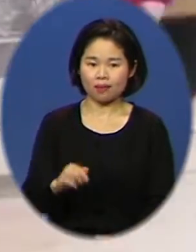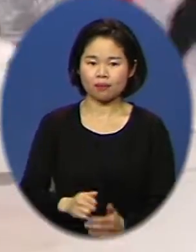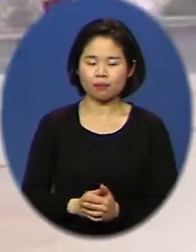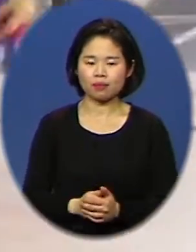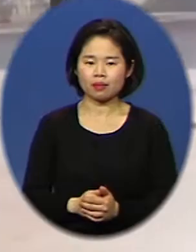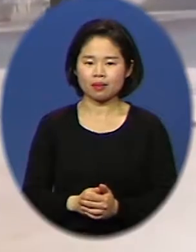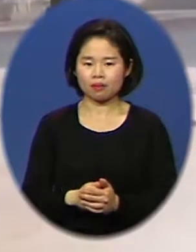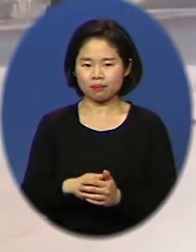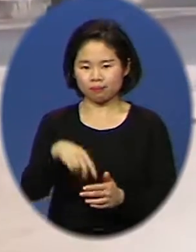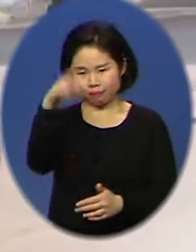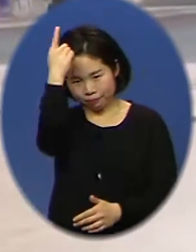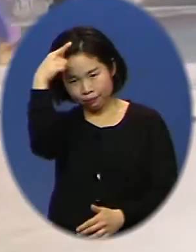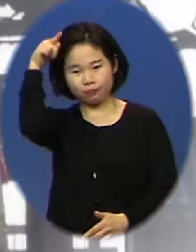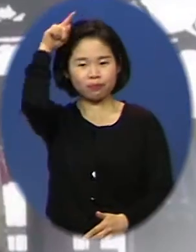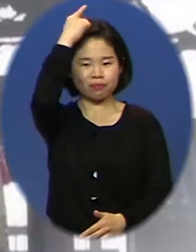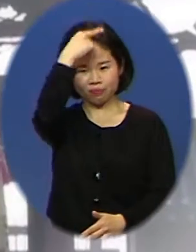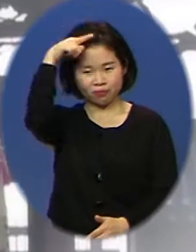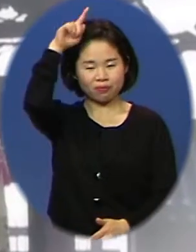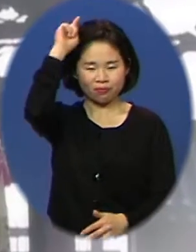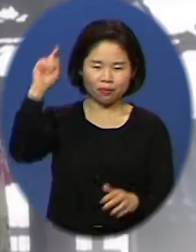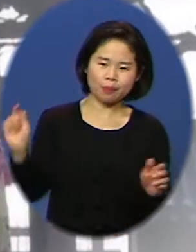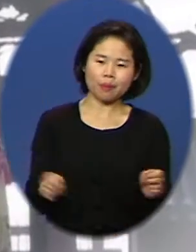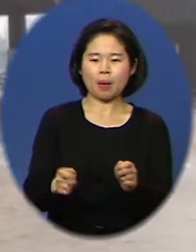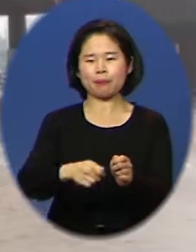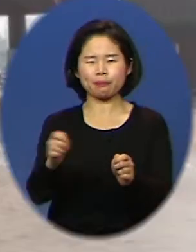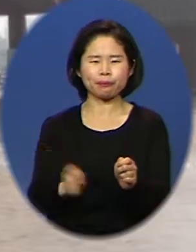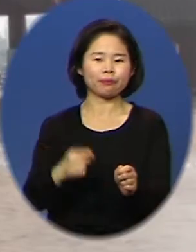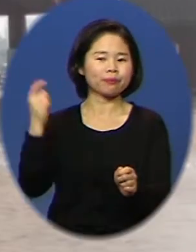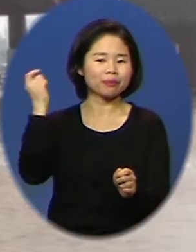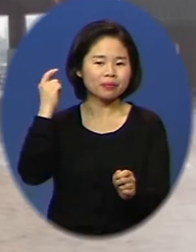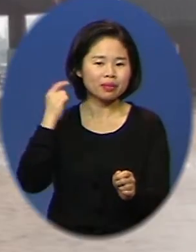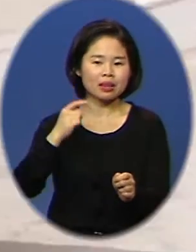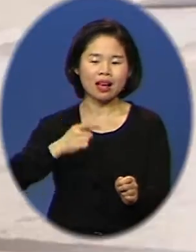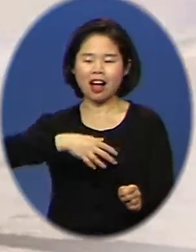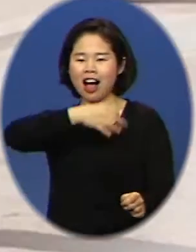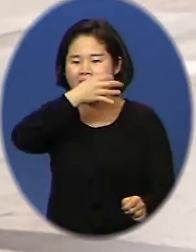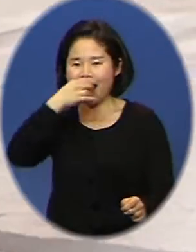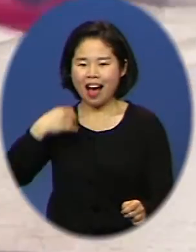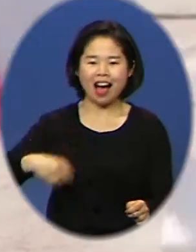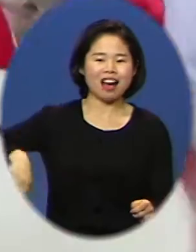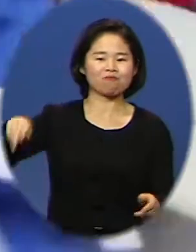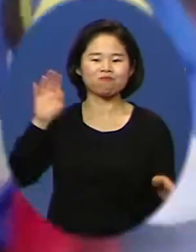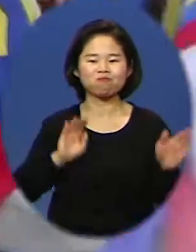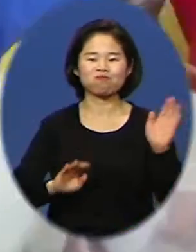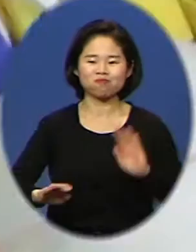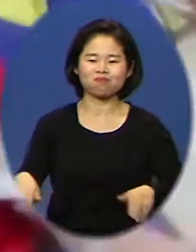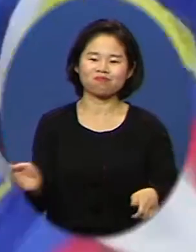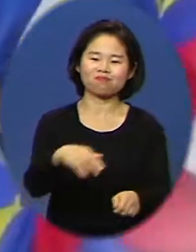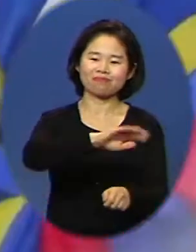화려하게 돌아가는 상모와 귓가에 울리는 청명한 소리. 신명나는 한판.